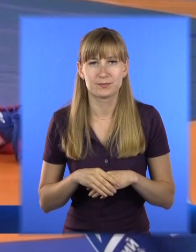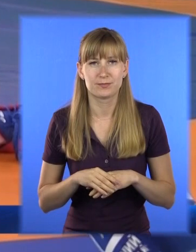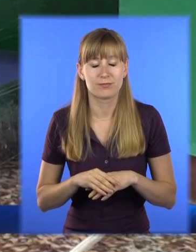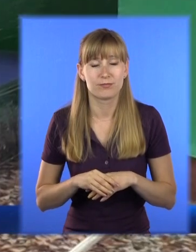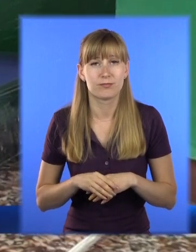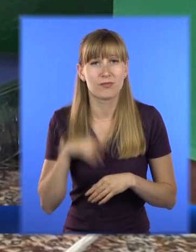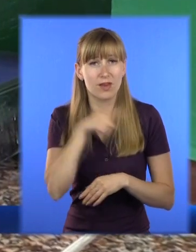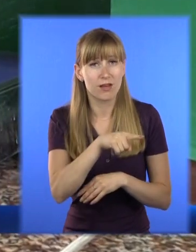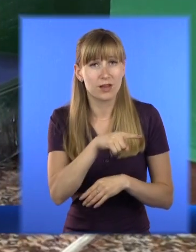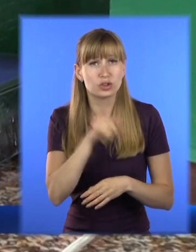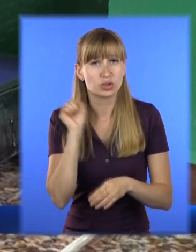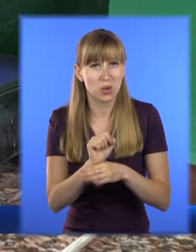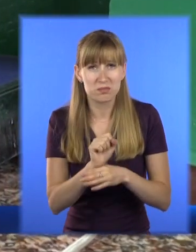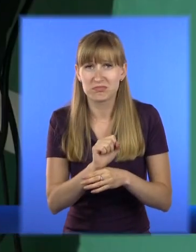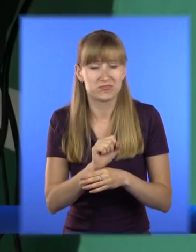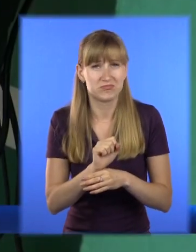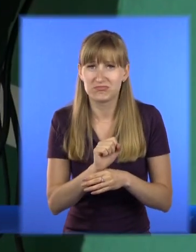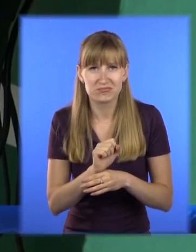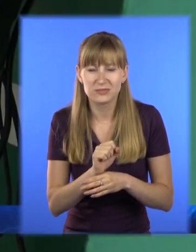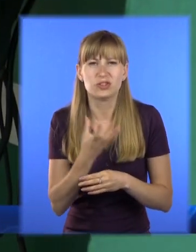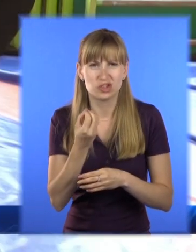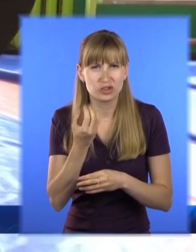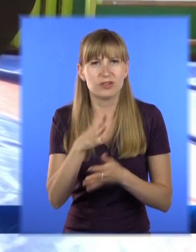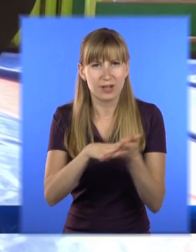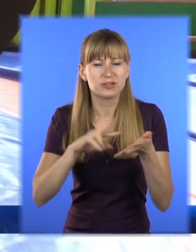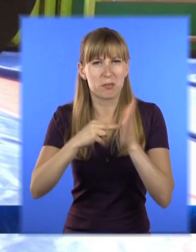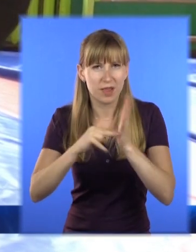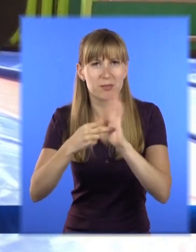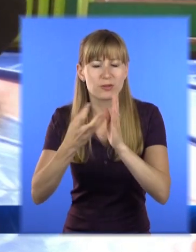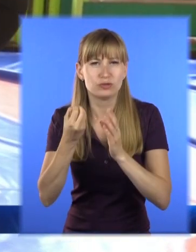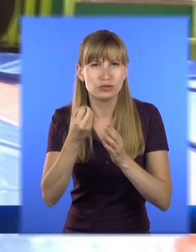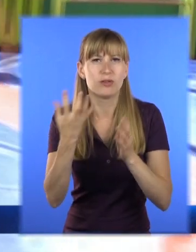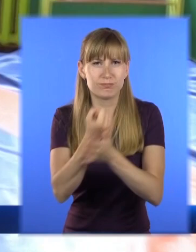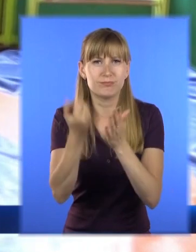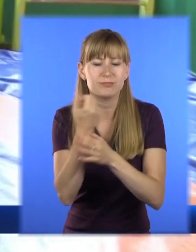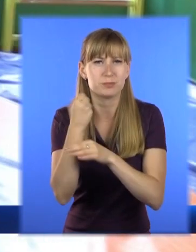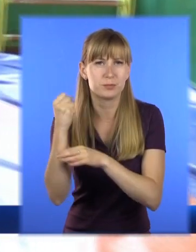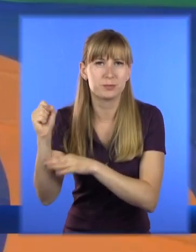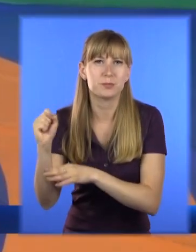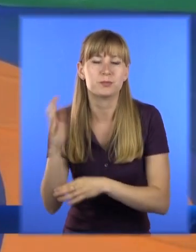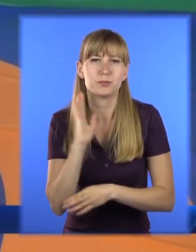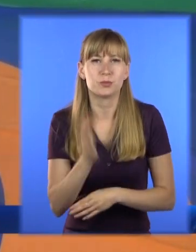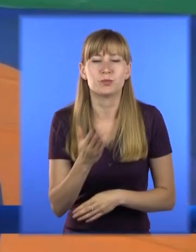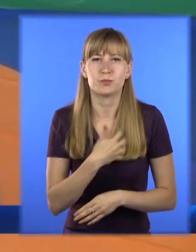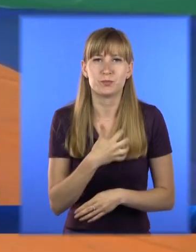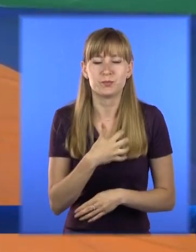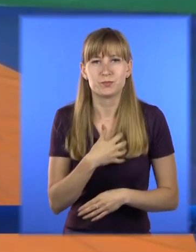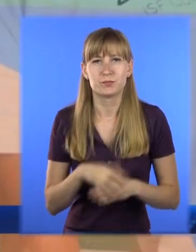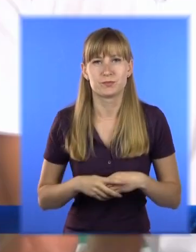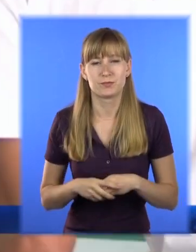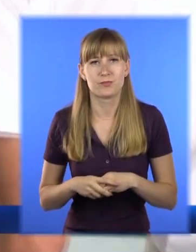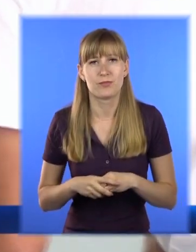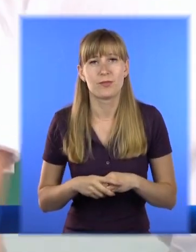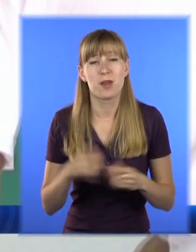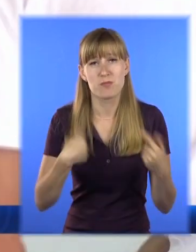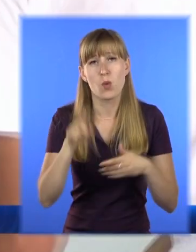Будапешті. На досягнутому Анастасія навіть і не думає зупинятись. Попереду у неї масштабні плани та нові нагороди. Прийдешні спортивні